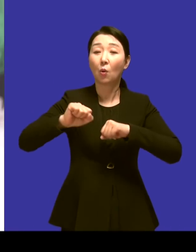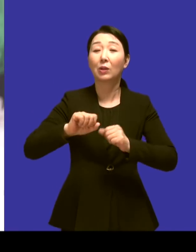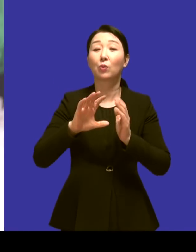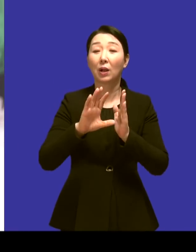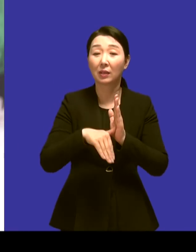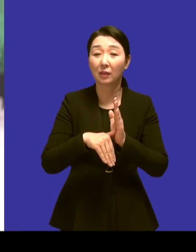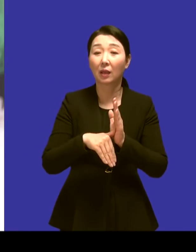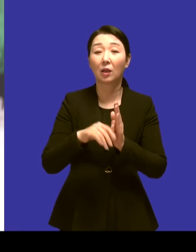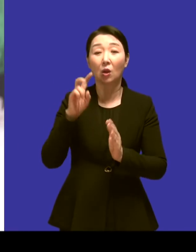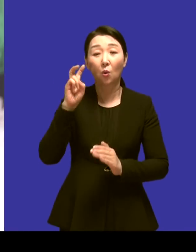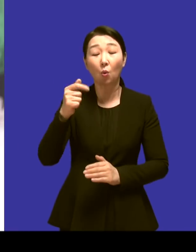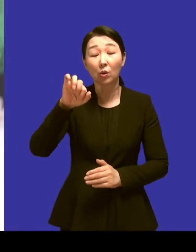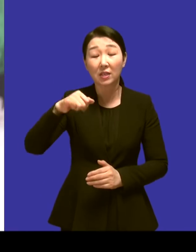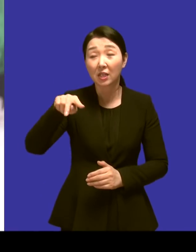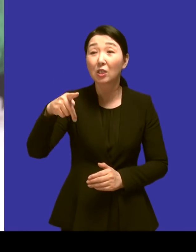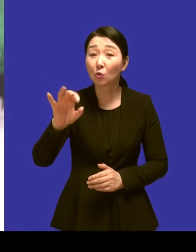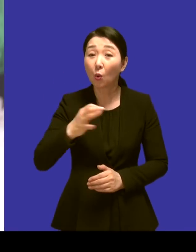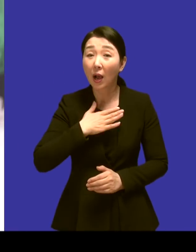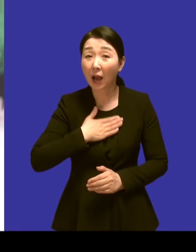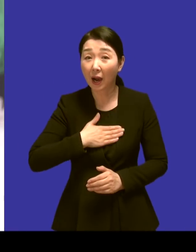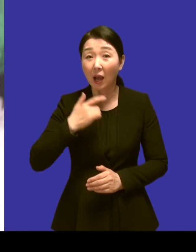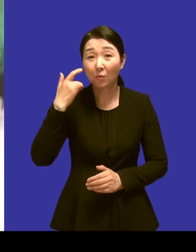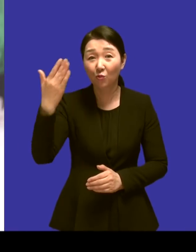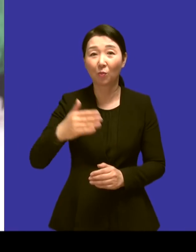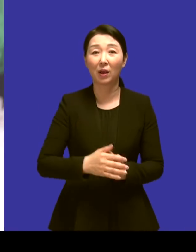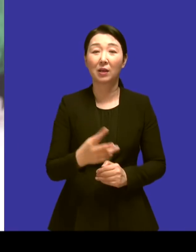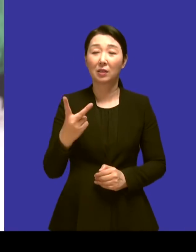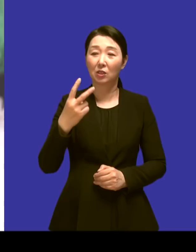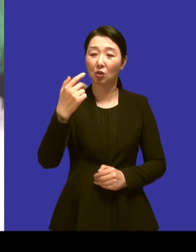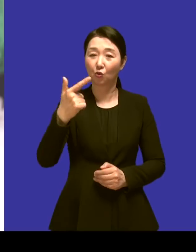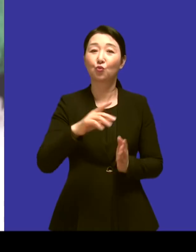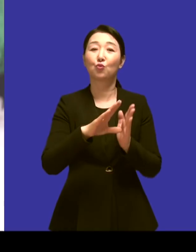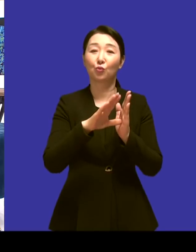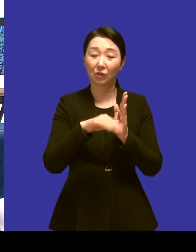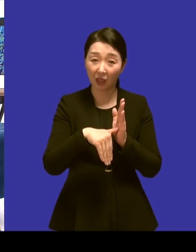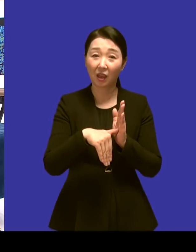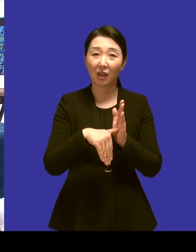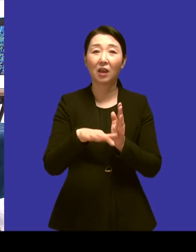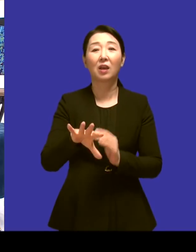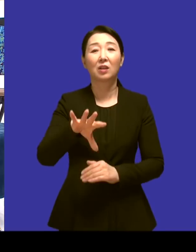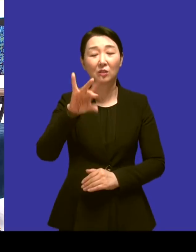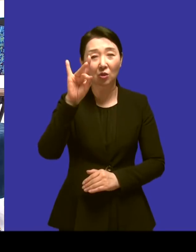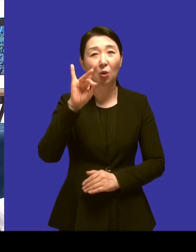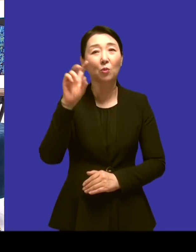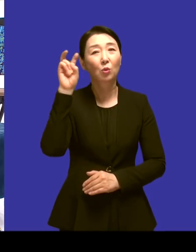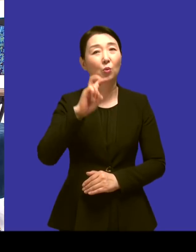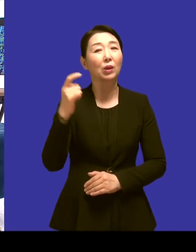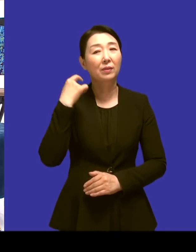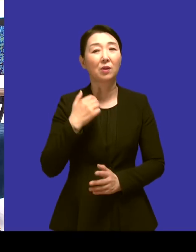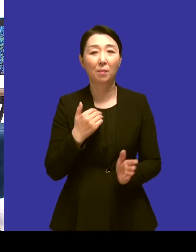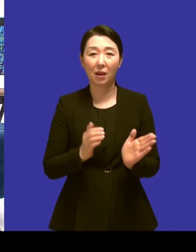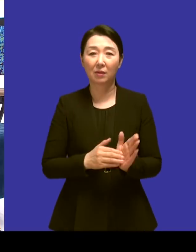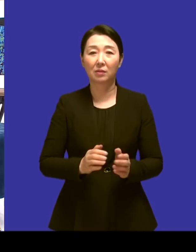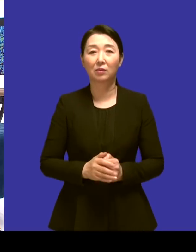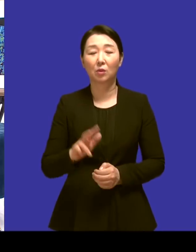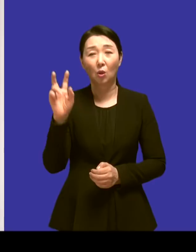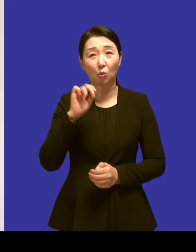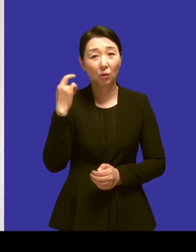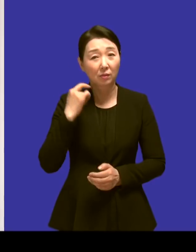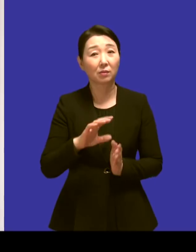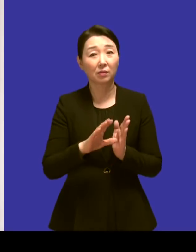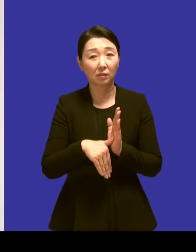아냐라고 예. 하고 처음으로 이제 저한테 그게 2006년이었거든요. 예. 힐송 유나이티드의 곡을 처음으로 들려주셨어요. 예. 그걸 들으면서